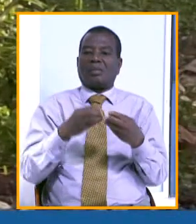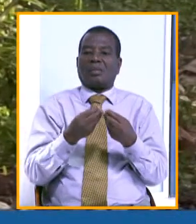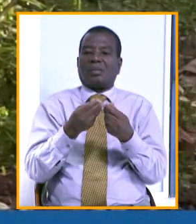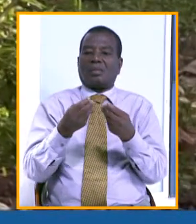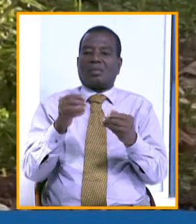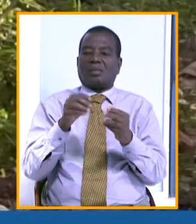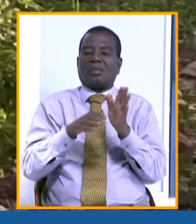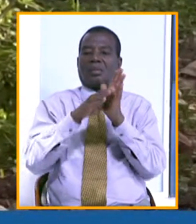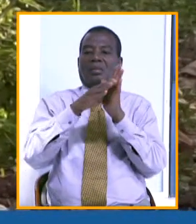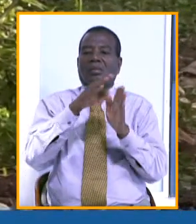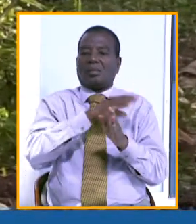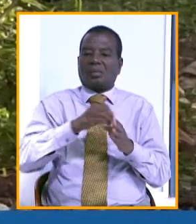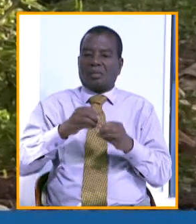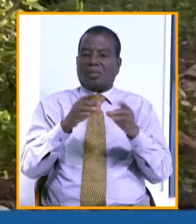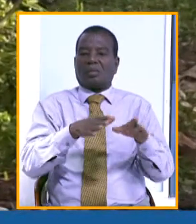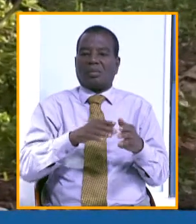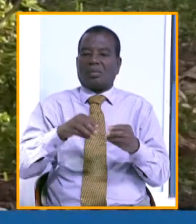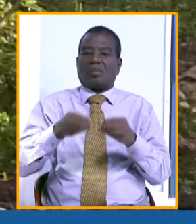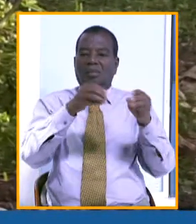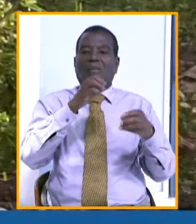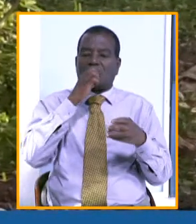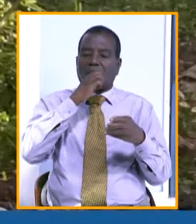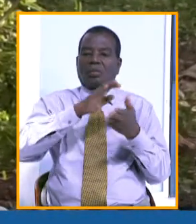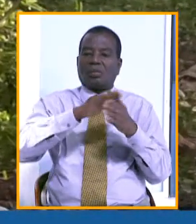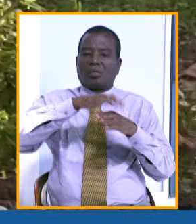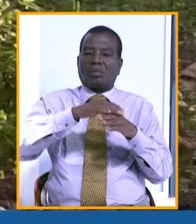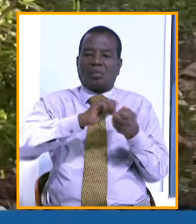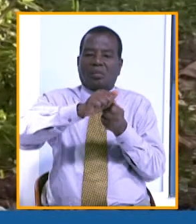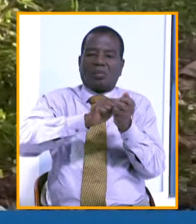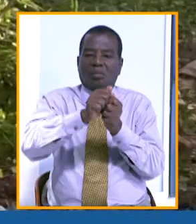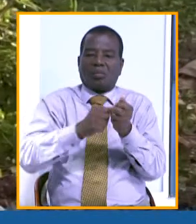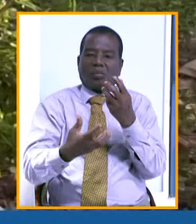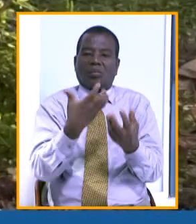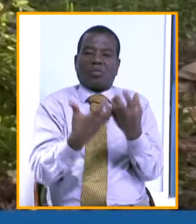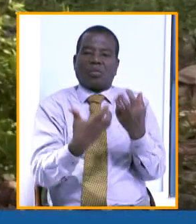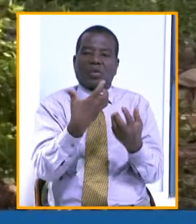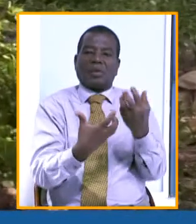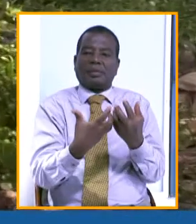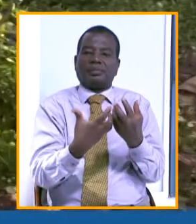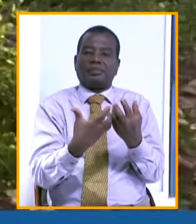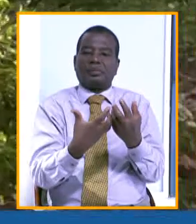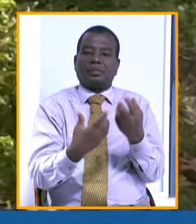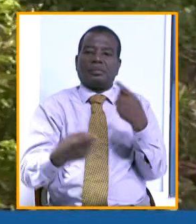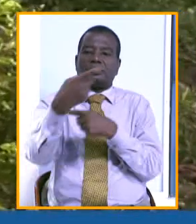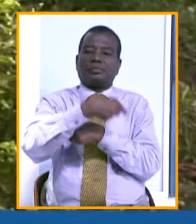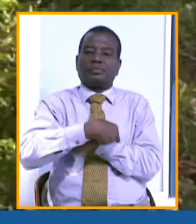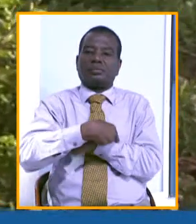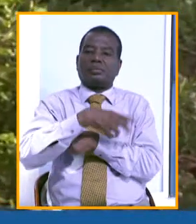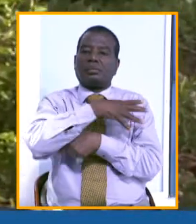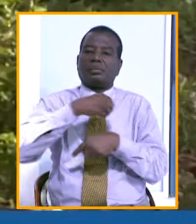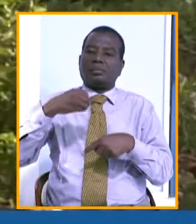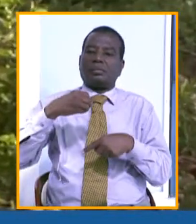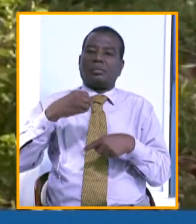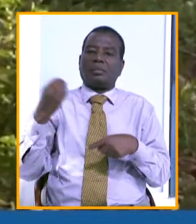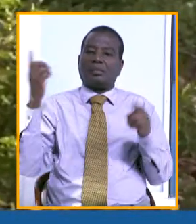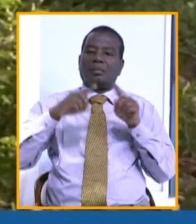enlève. Et puis on met l'eau dessus, on lave. Et puis on met au feu, on prépare. Des fois, un jour. Et puis,